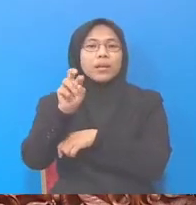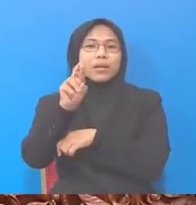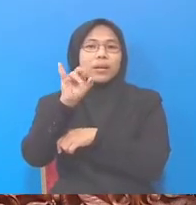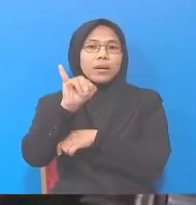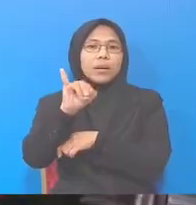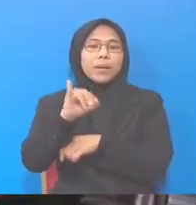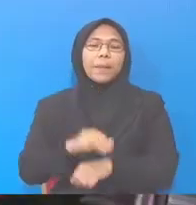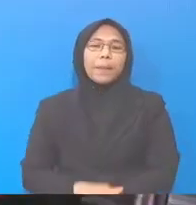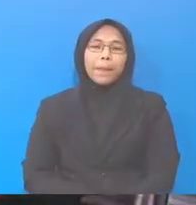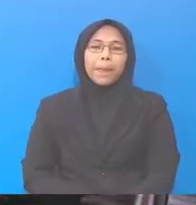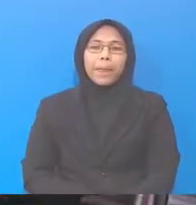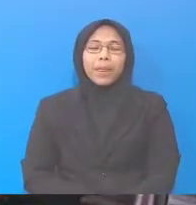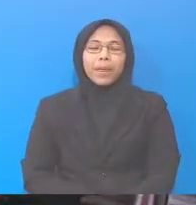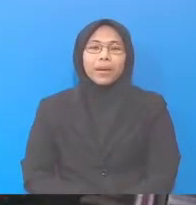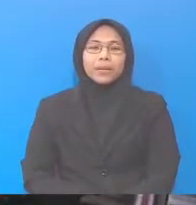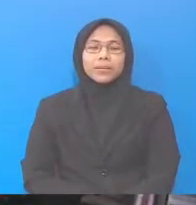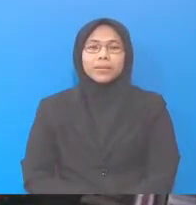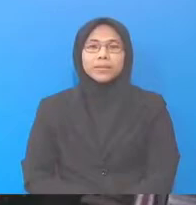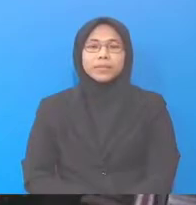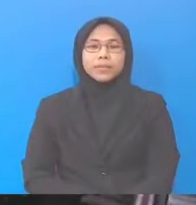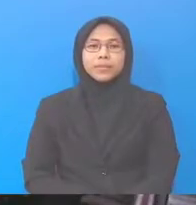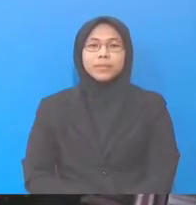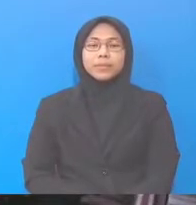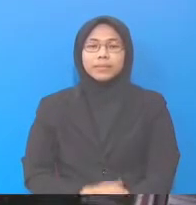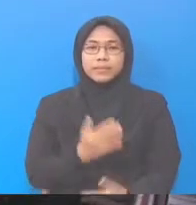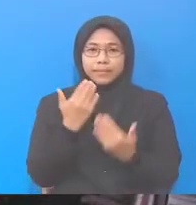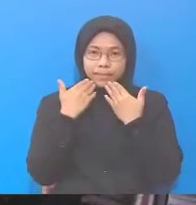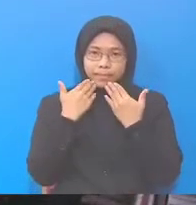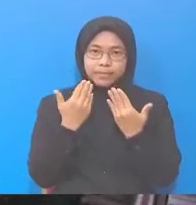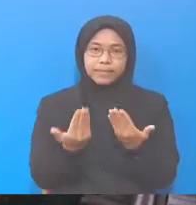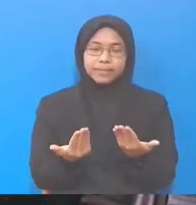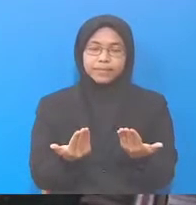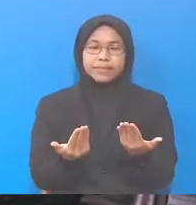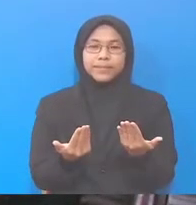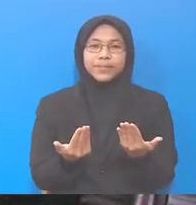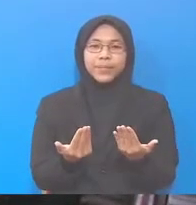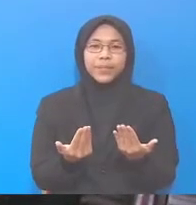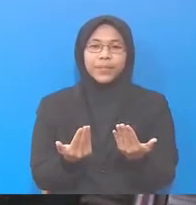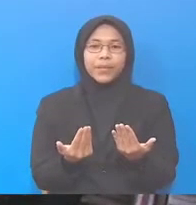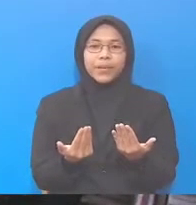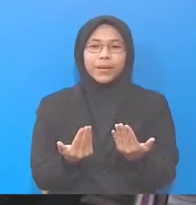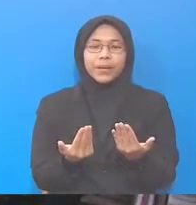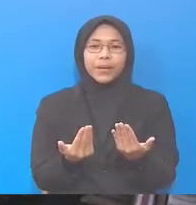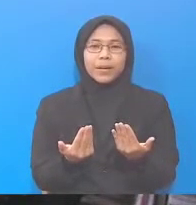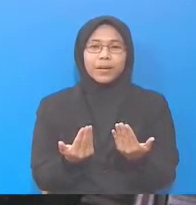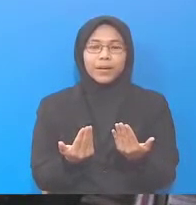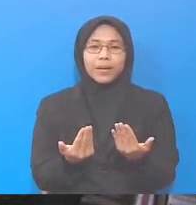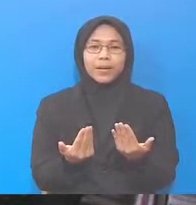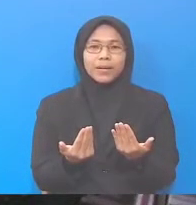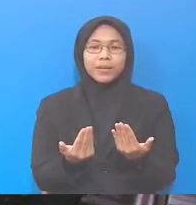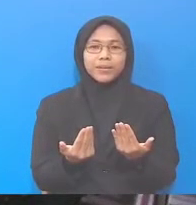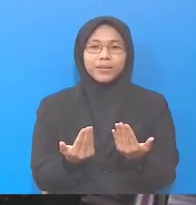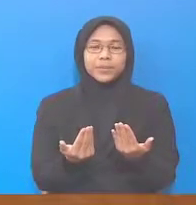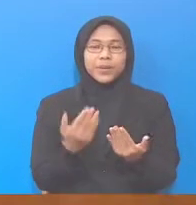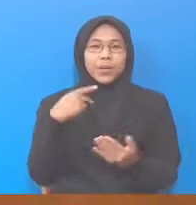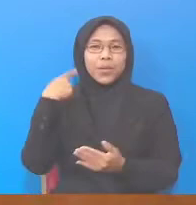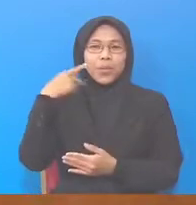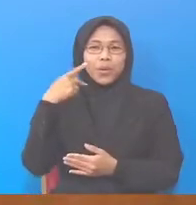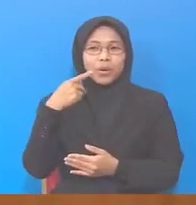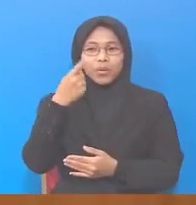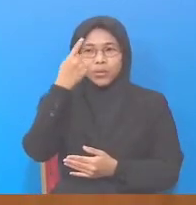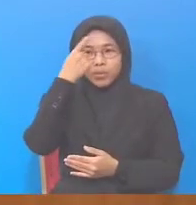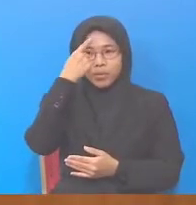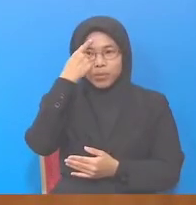scan masih terima kasih kepada Tuhan